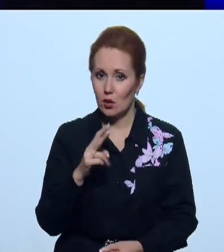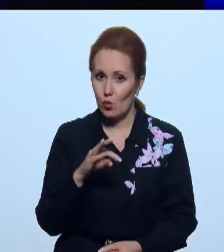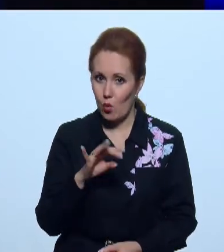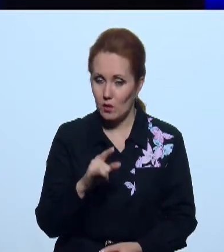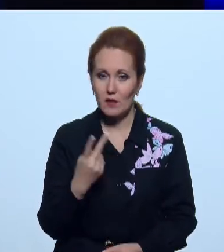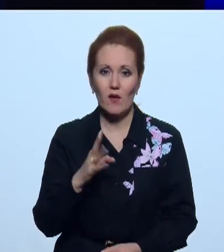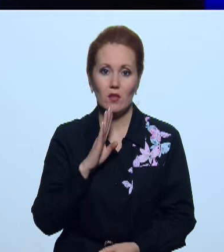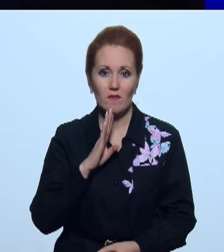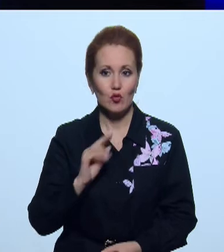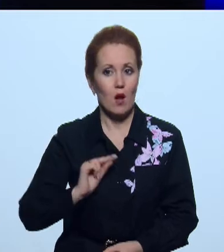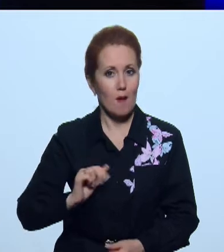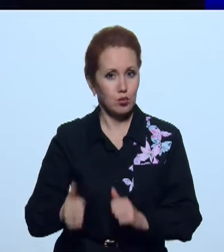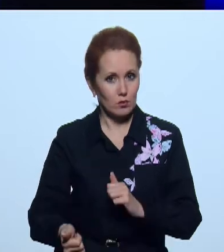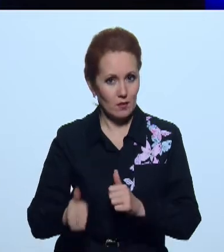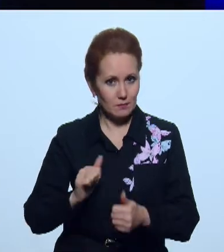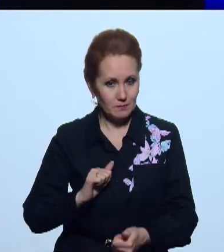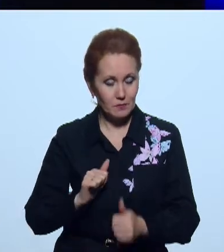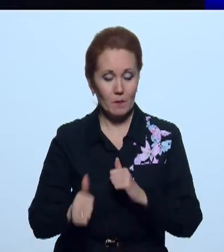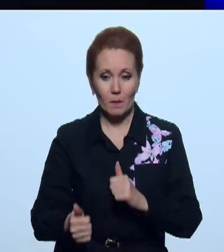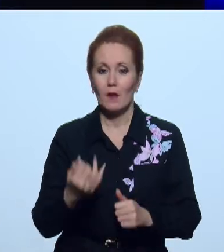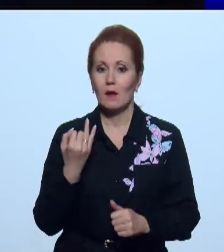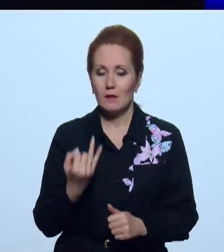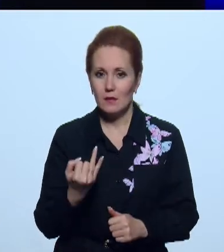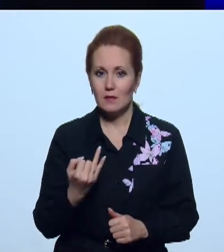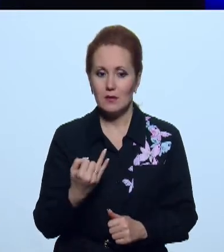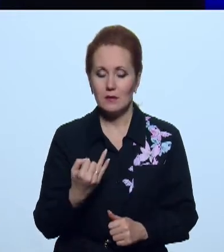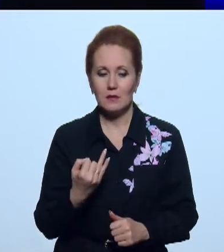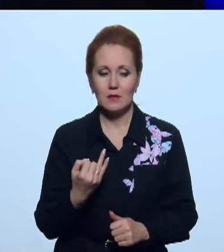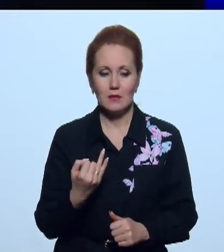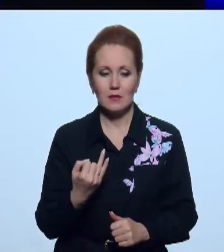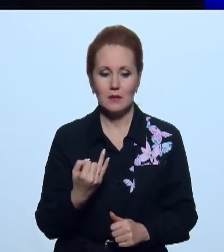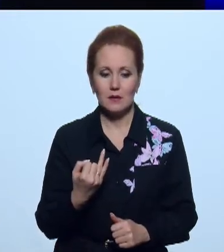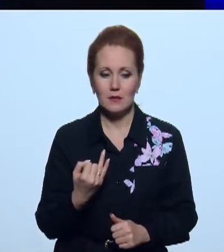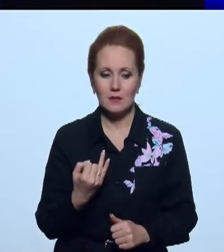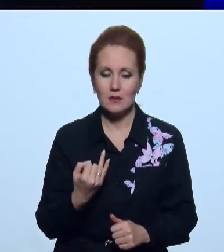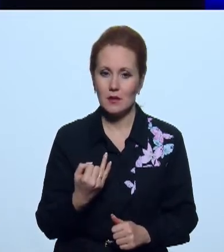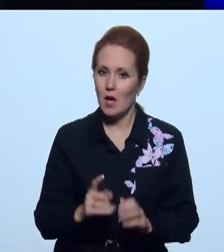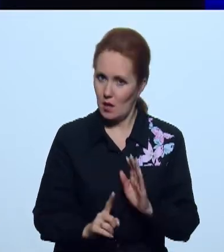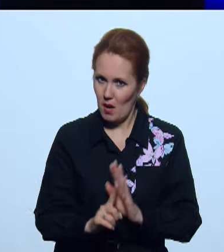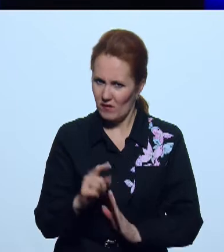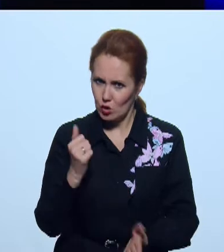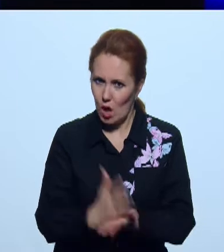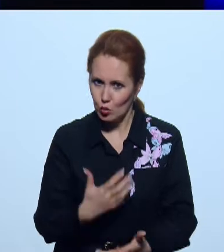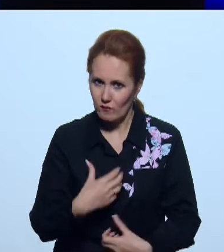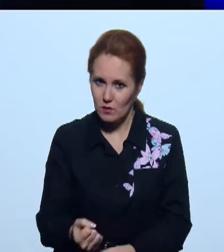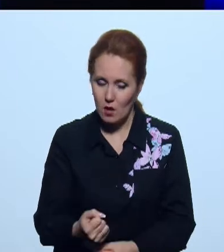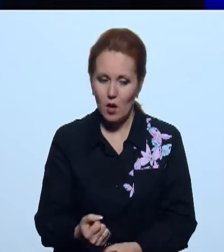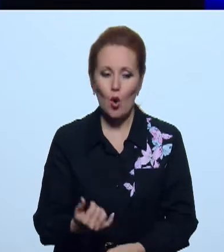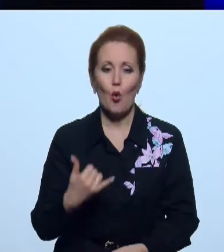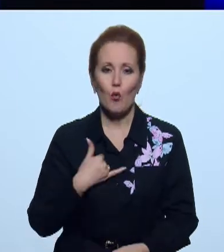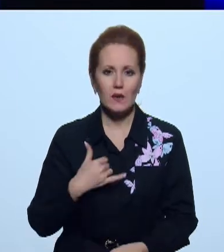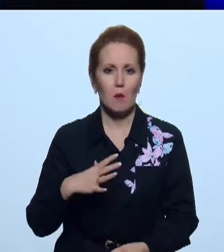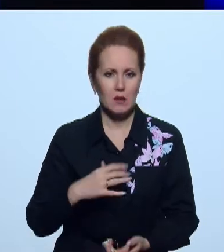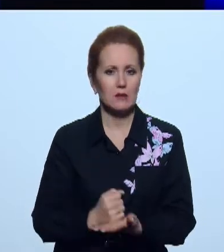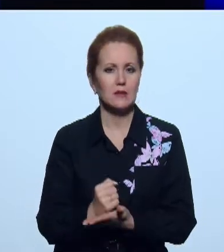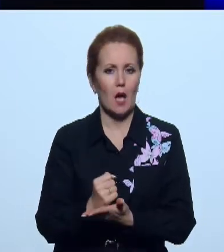девочки работали. И, сперва конечно, учили или как бы уже сразу учили? У меня был запас